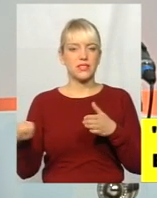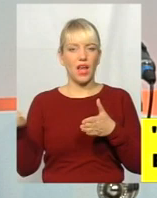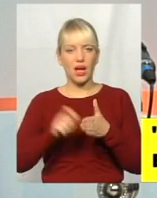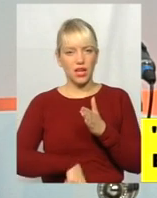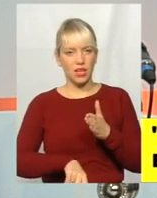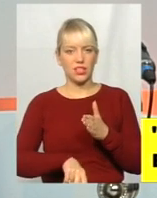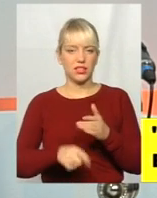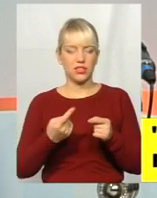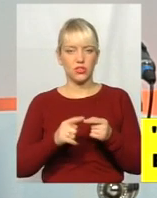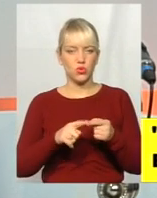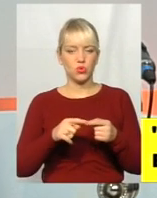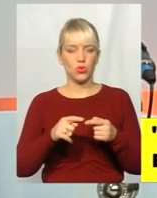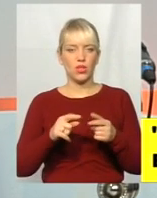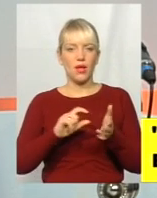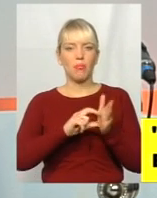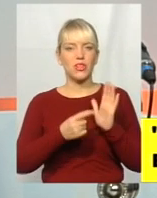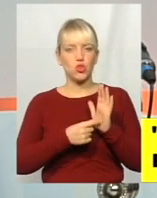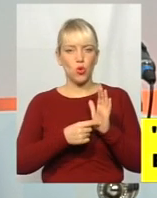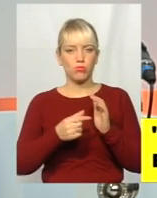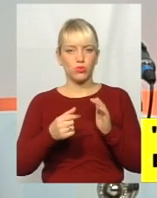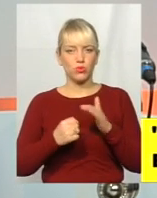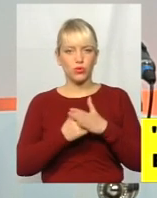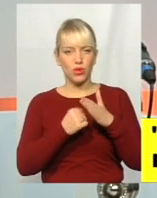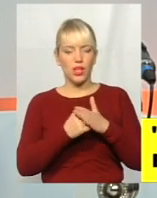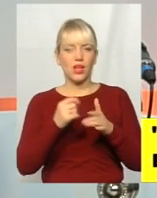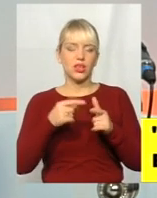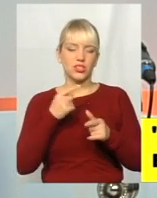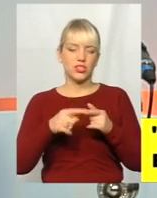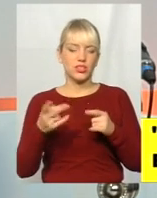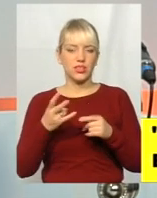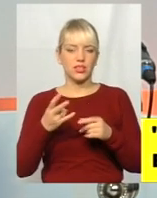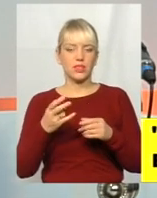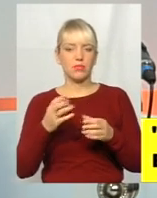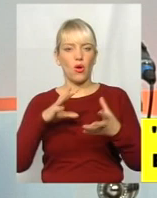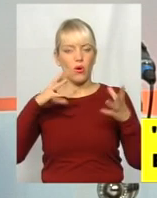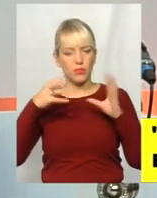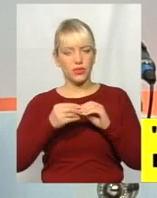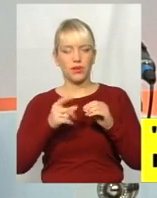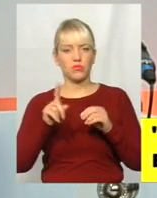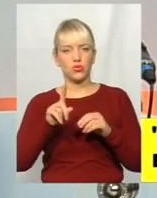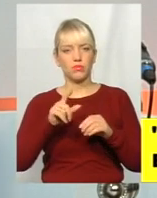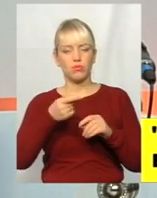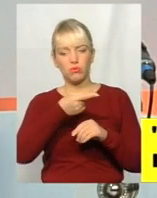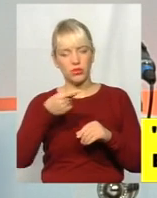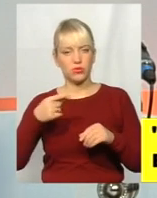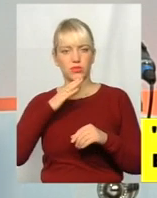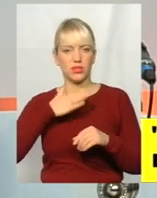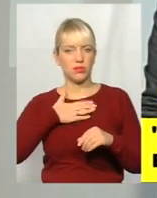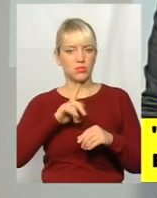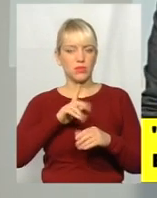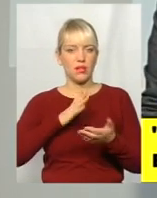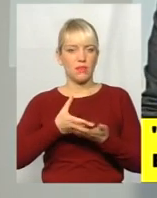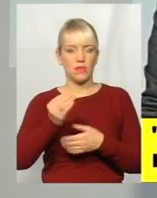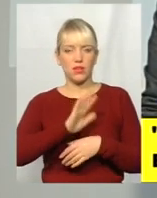від затоплення. Чи зробити об'єм, ну, зафіксувати, і щоб я сплатив за цю посилку, бо нема